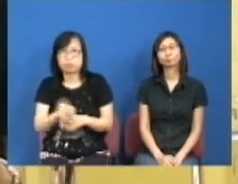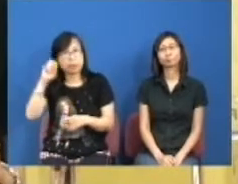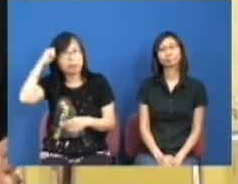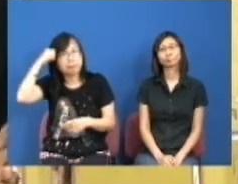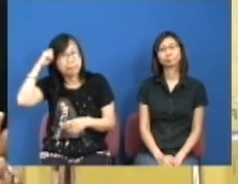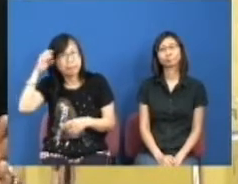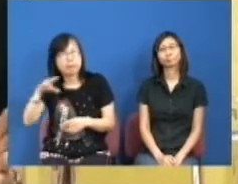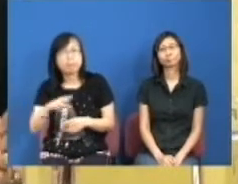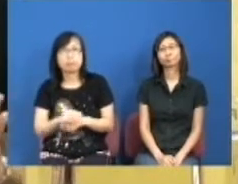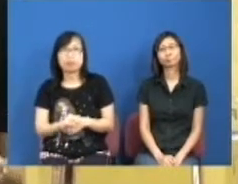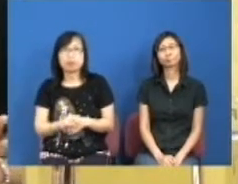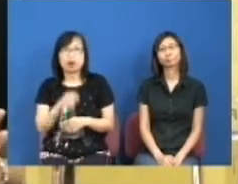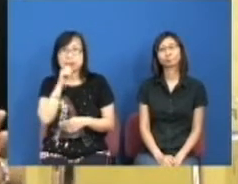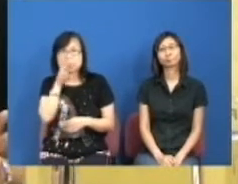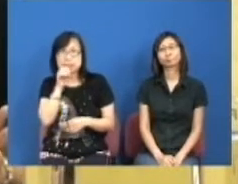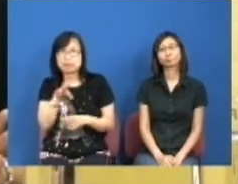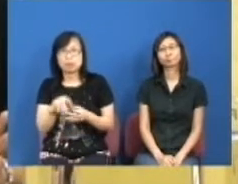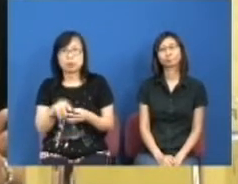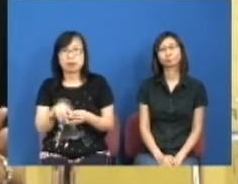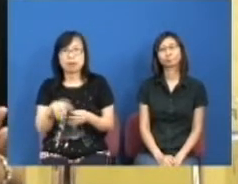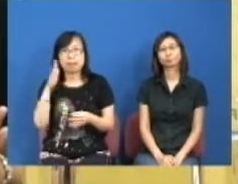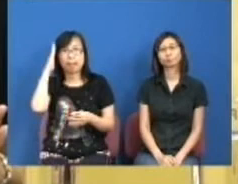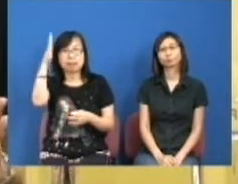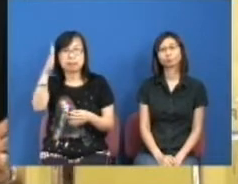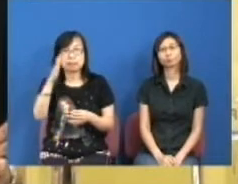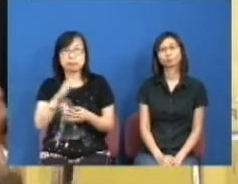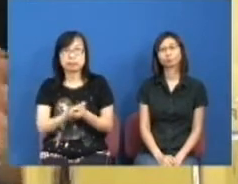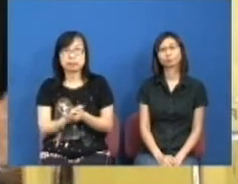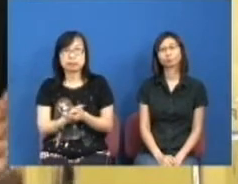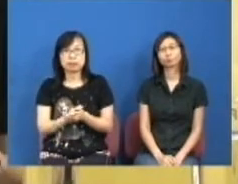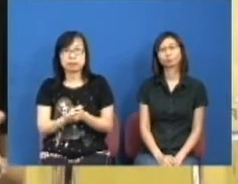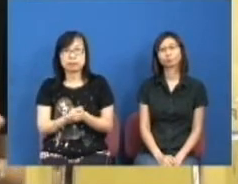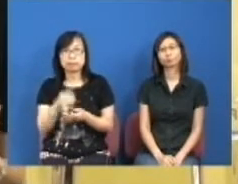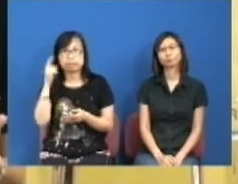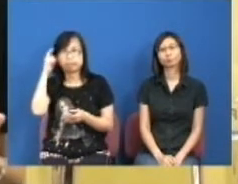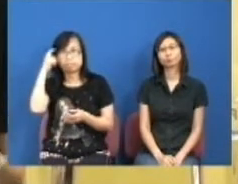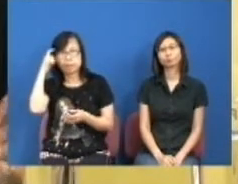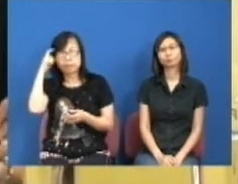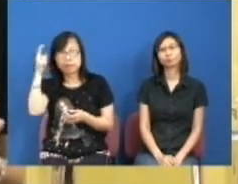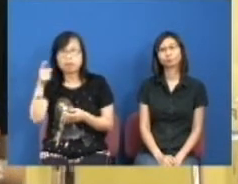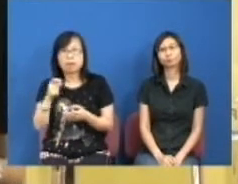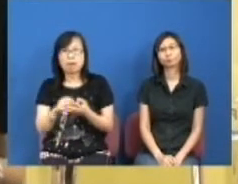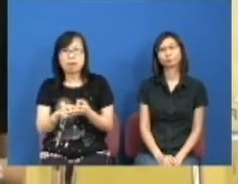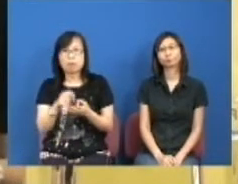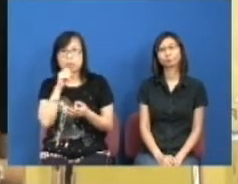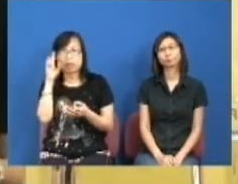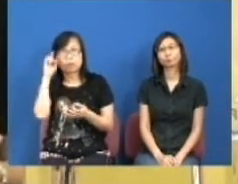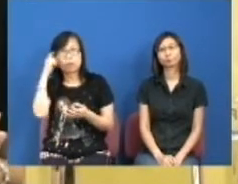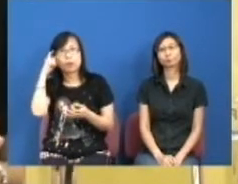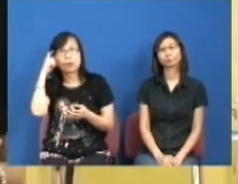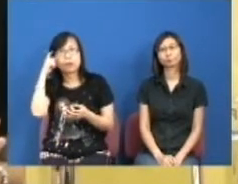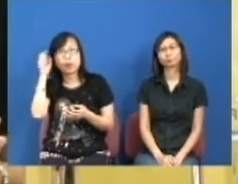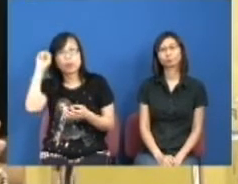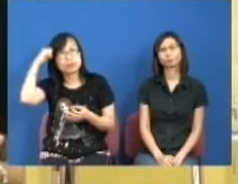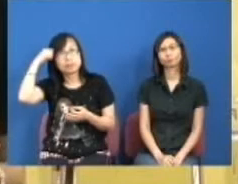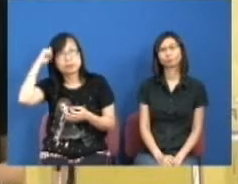嘅。咁我哋會叫佢係一個即係理想嘅概念，即係一個理想嘅概念，意思係我哋可以用嗰個概念去研